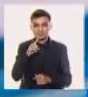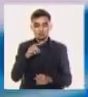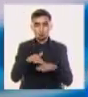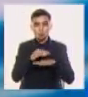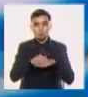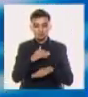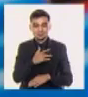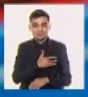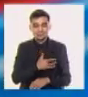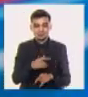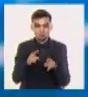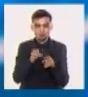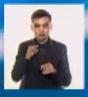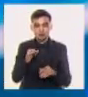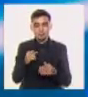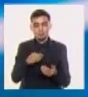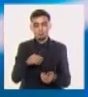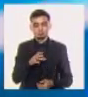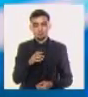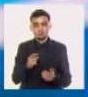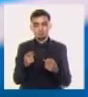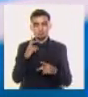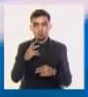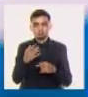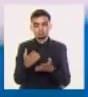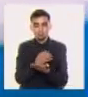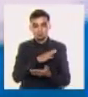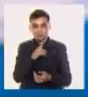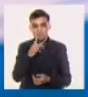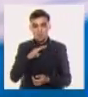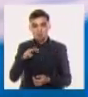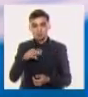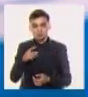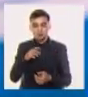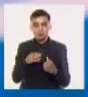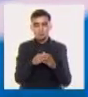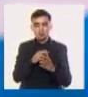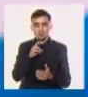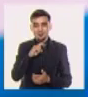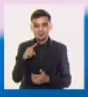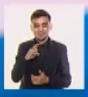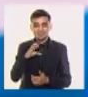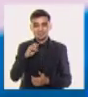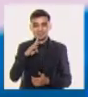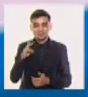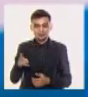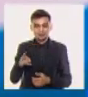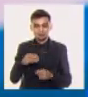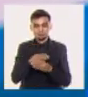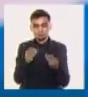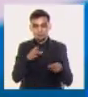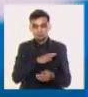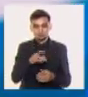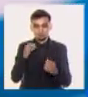сердце». Победители получили денежные сертификаты на 1 000 000 тенге от компании «Казцинк». Истории самоотверженности и настоящей отваги в